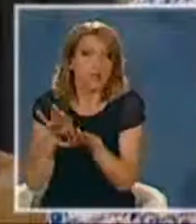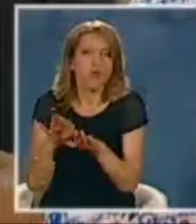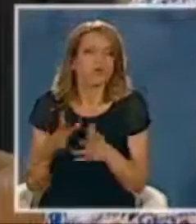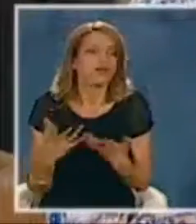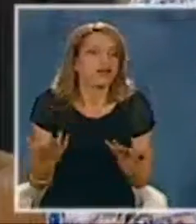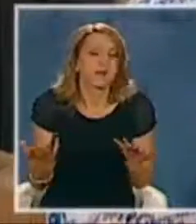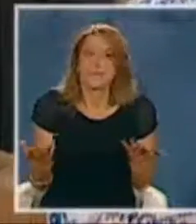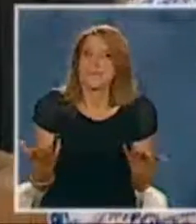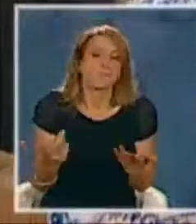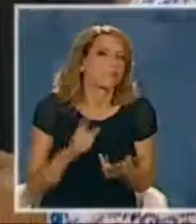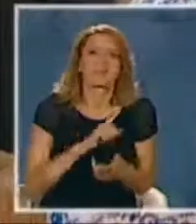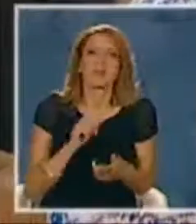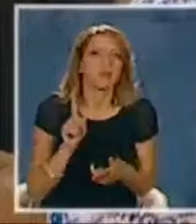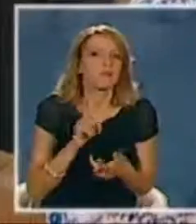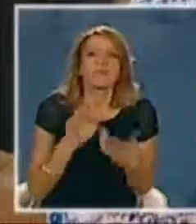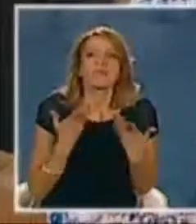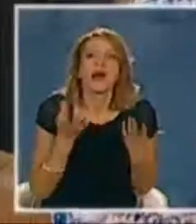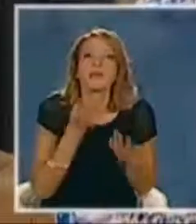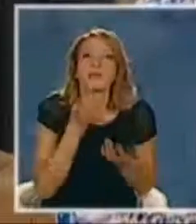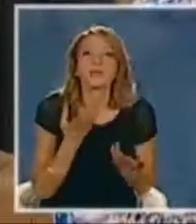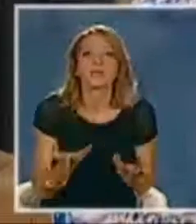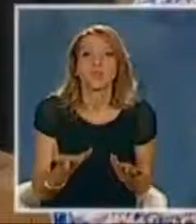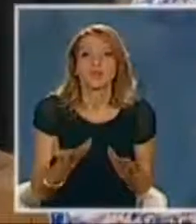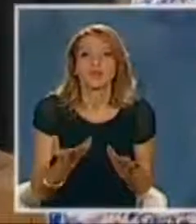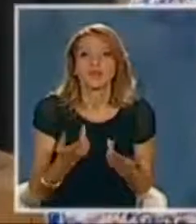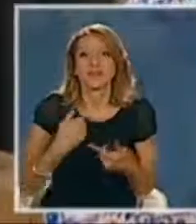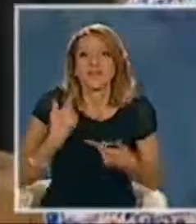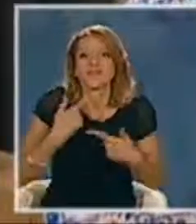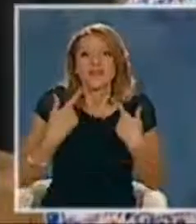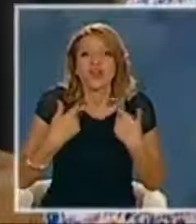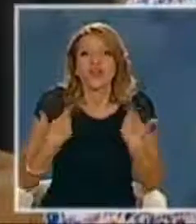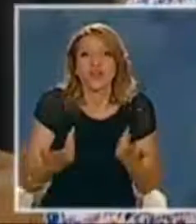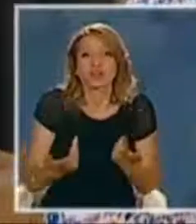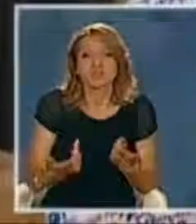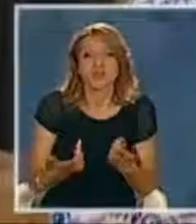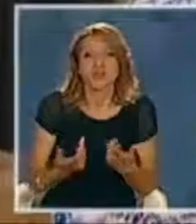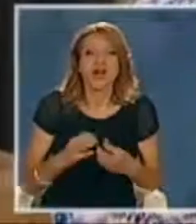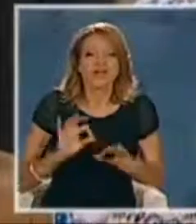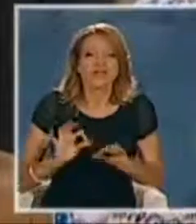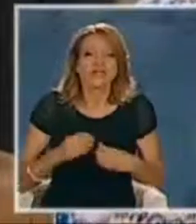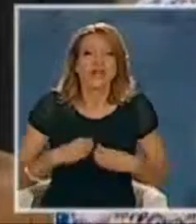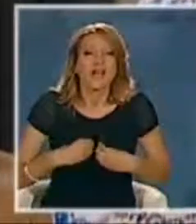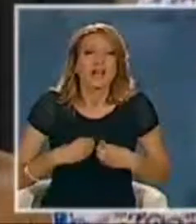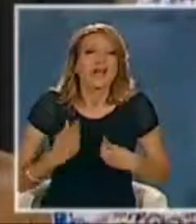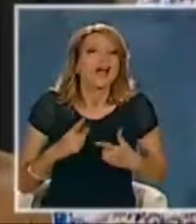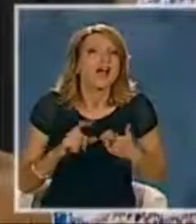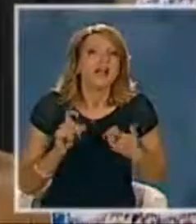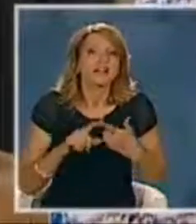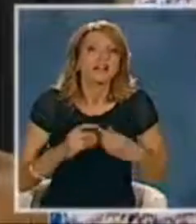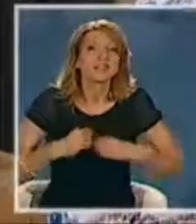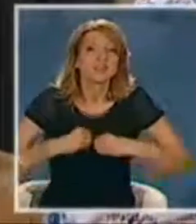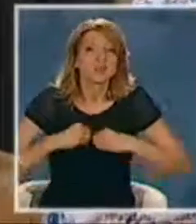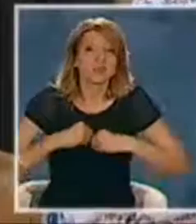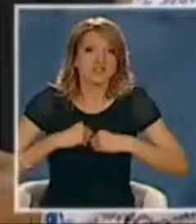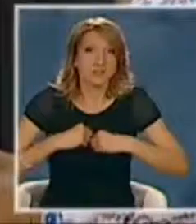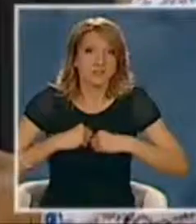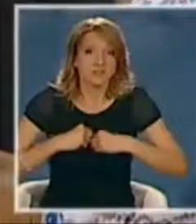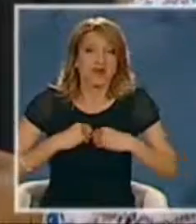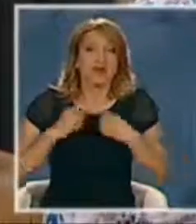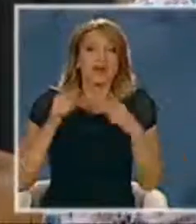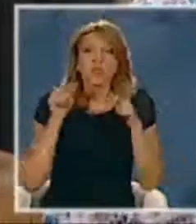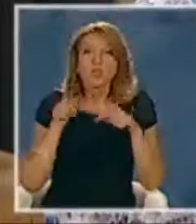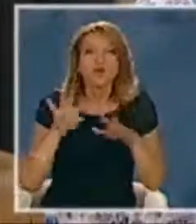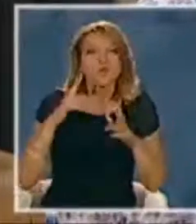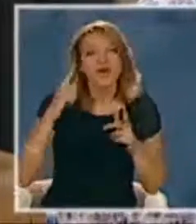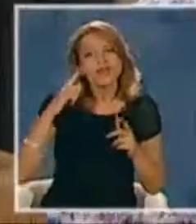просто не може да се опише. Няма дума, с която да опиша начина, по който се чувствам и това,